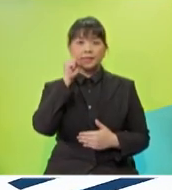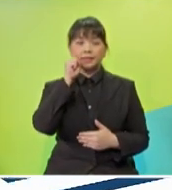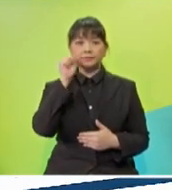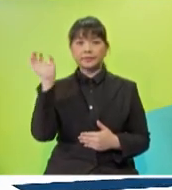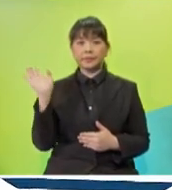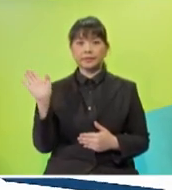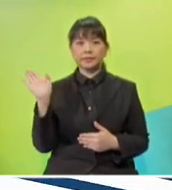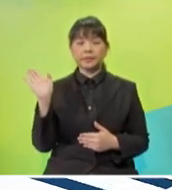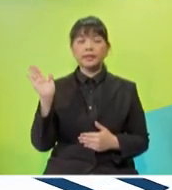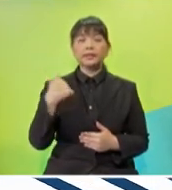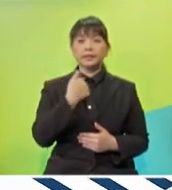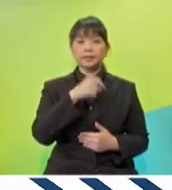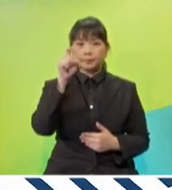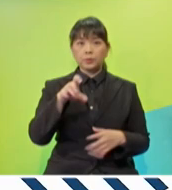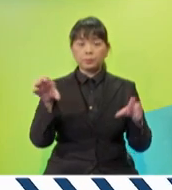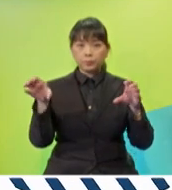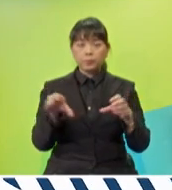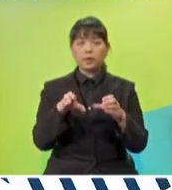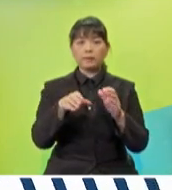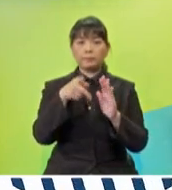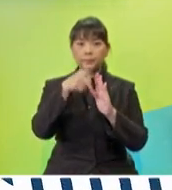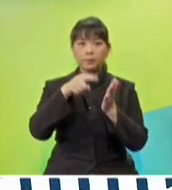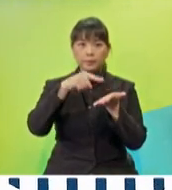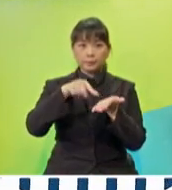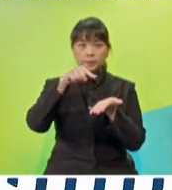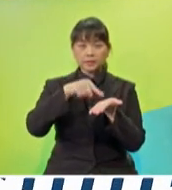kita perlu membuat pemeriksaan kesehatan